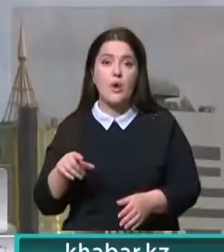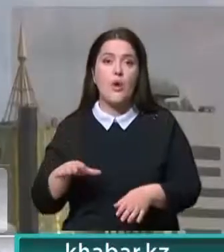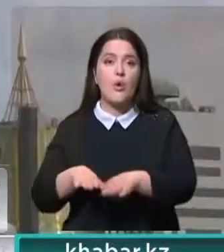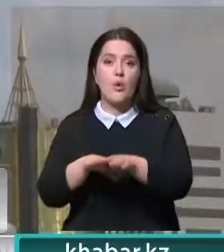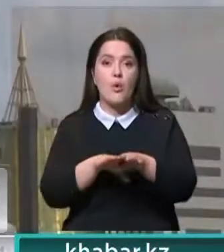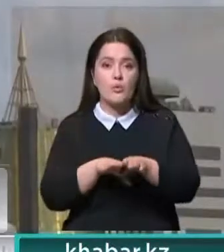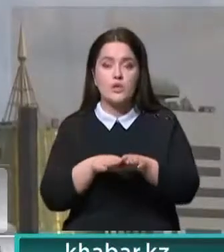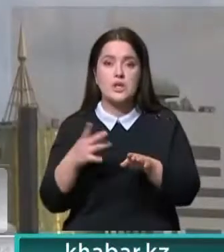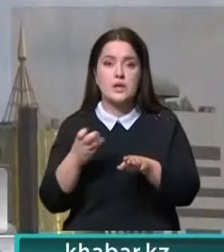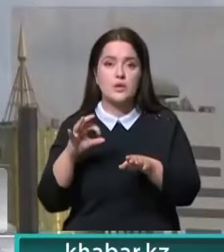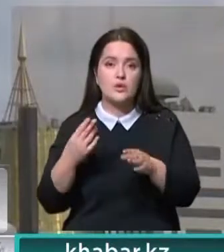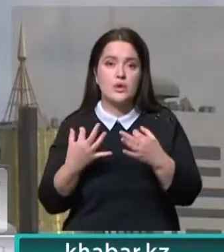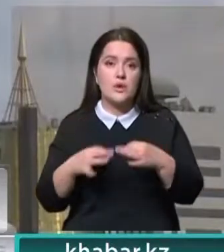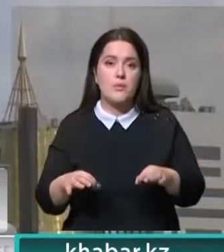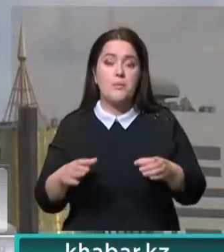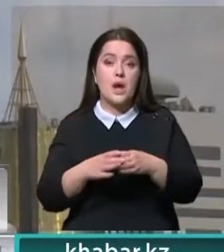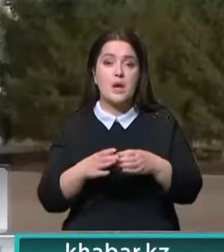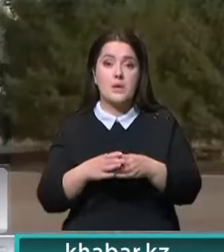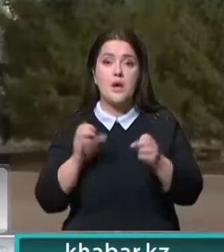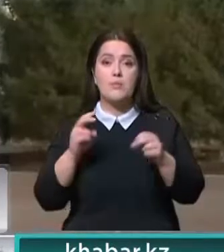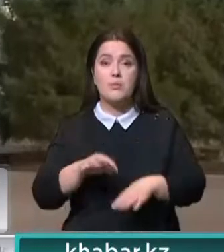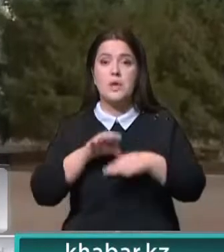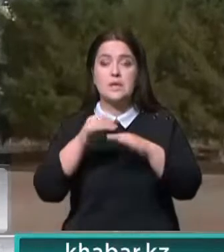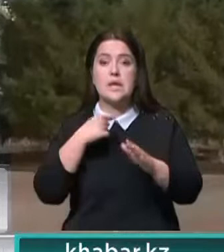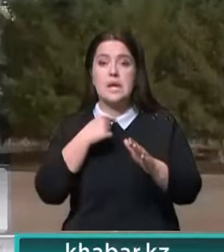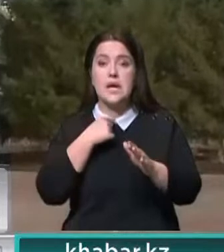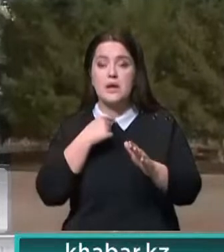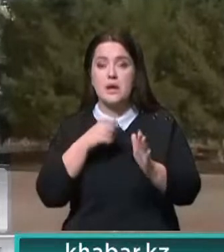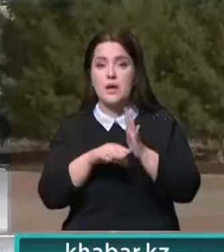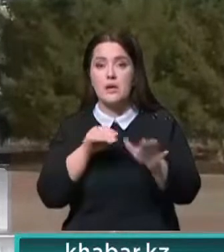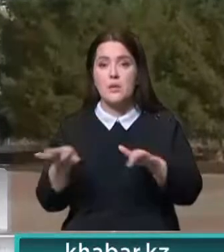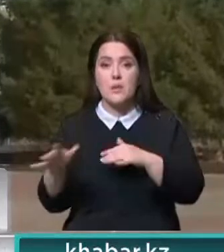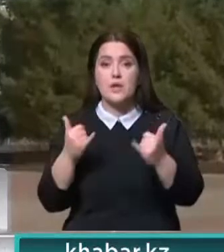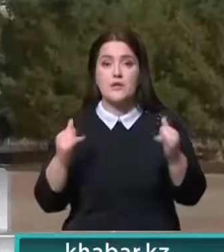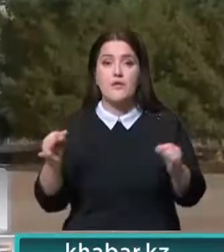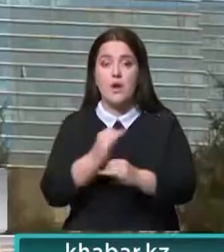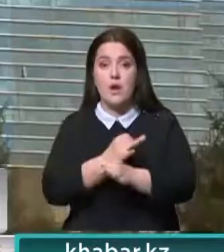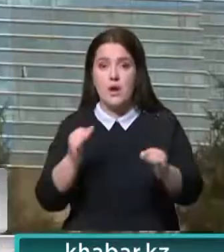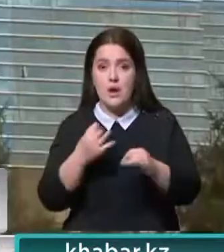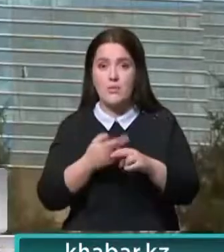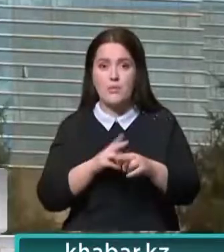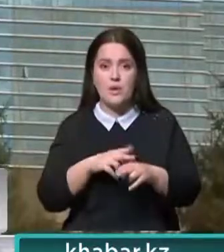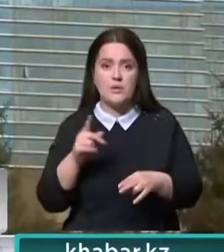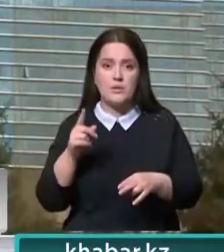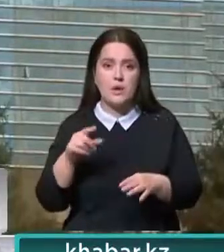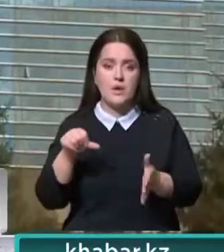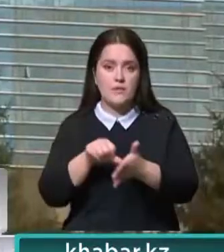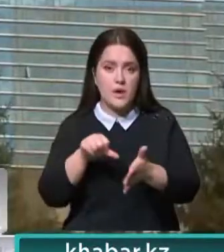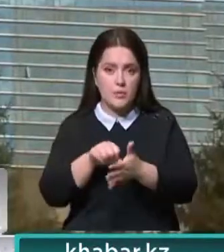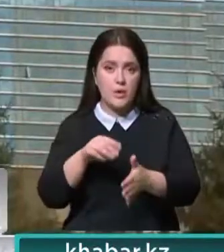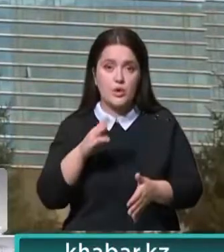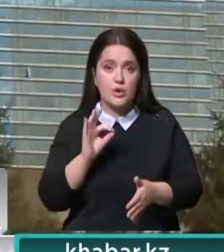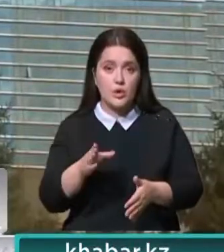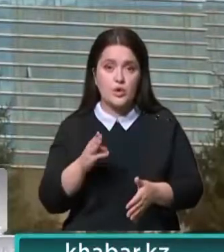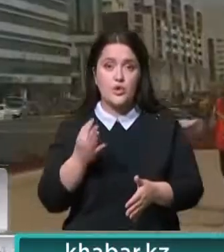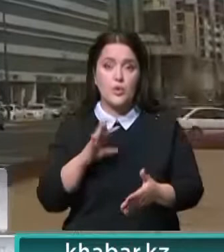Общенациональной социал-демократической партии. О том, как будет проводиться электоральная кампания, мы сегодня обсудим вместе с экспертами в нашем